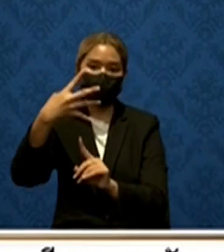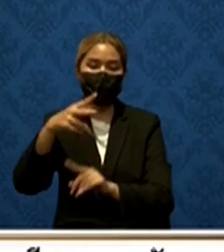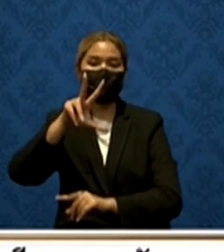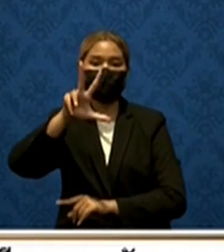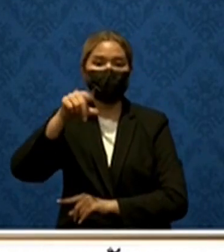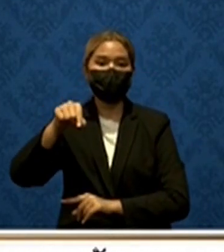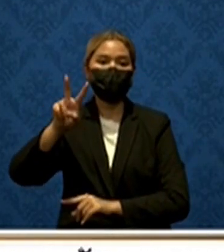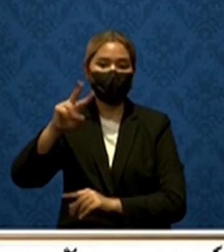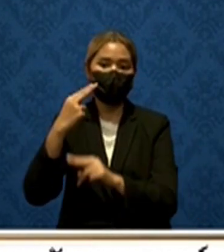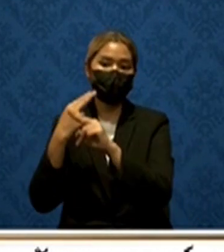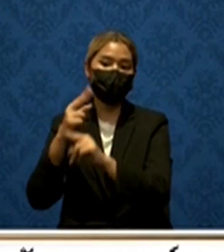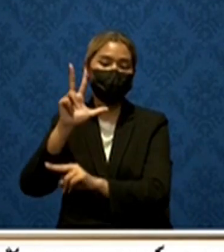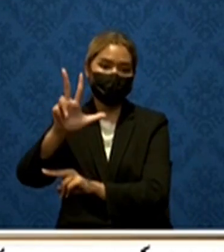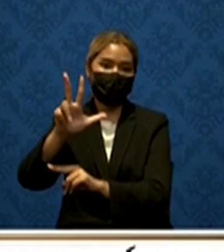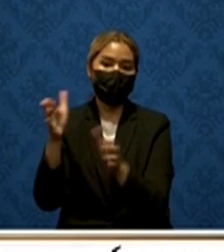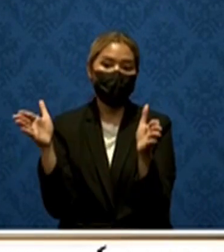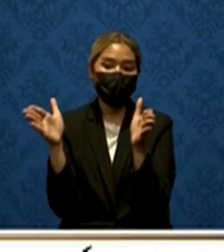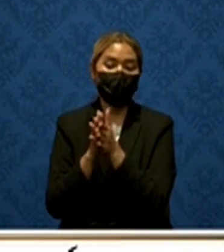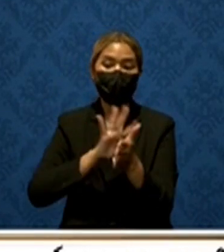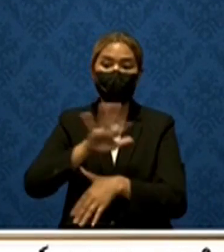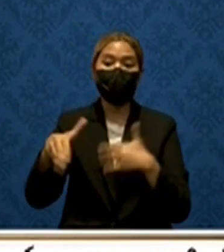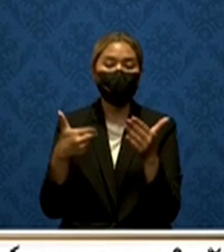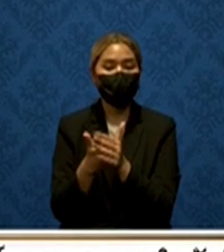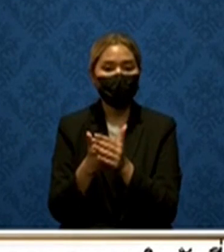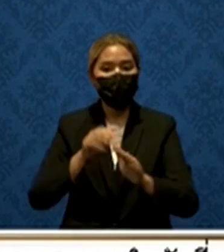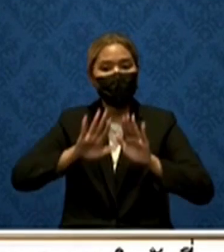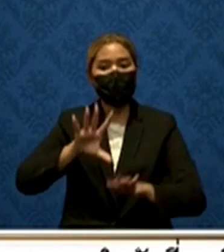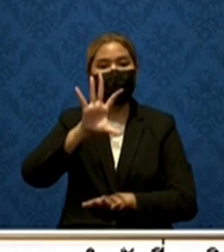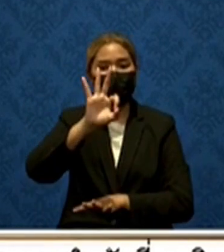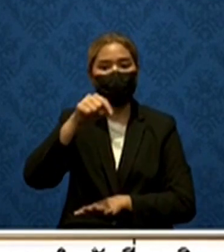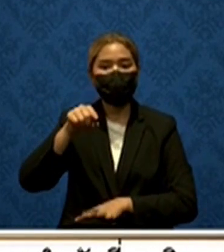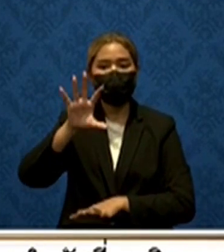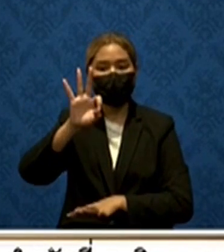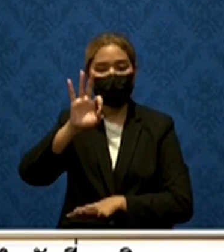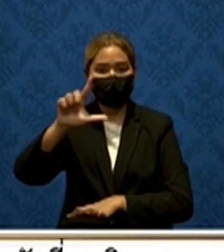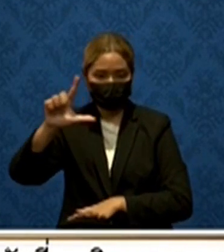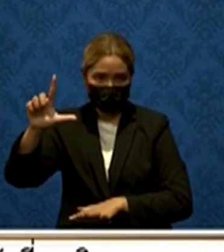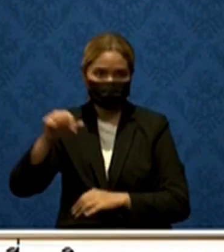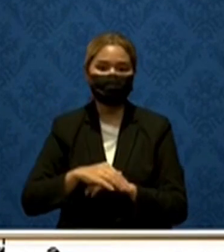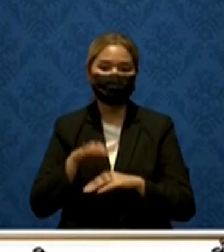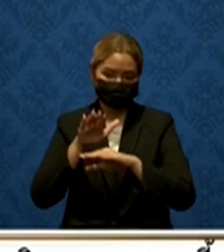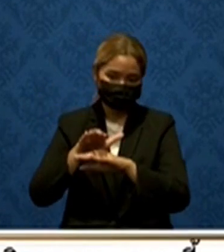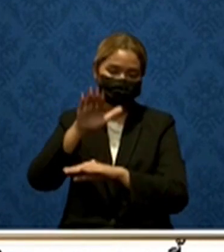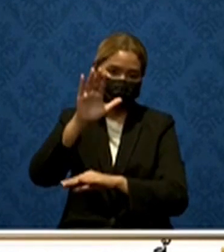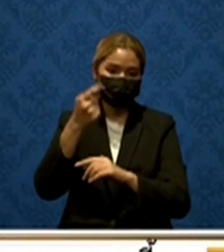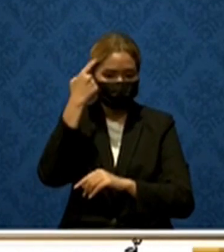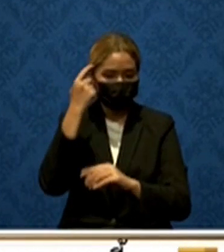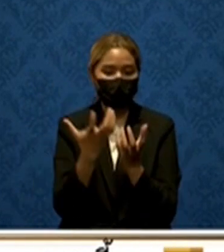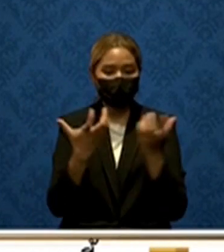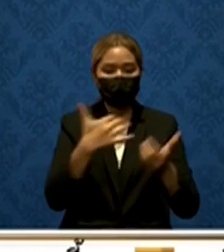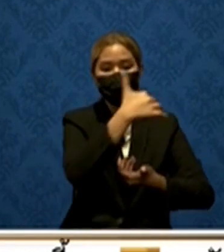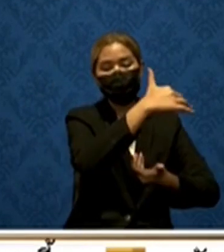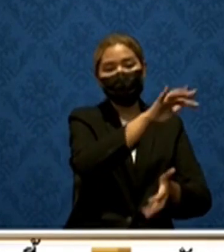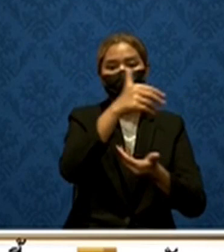าคูณ 3 เข้าไปจนส้นปีก็เกิน 9 ล้านล้านแล้วเพราฉะนั้นการส่งออกยังเป็นตัว